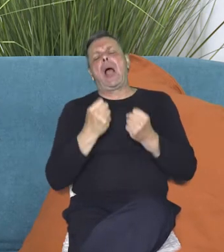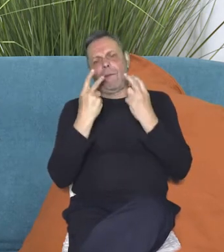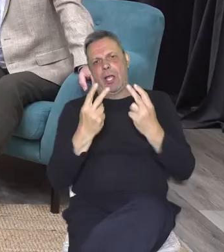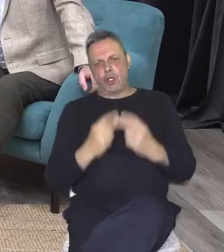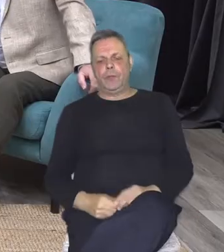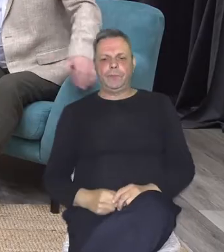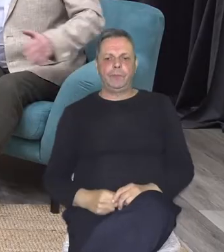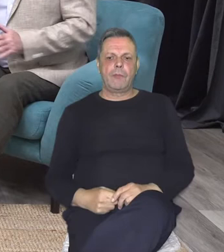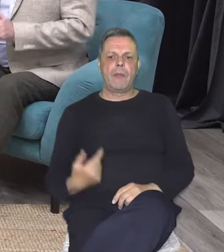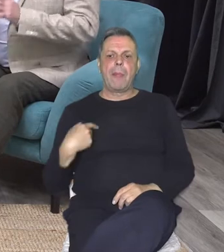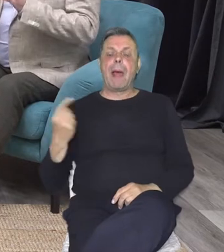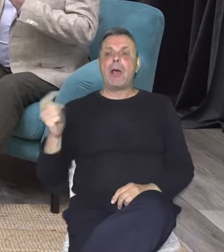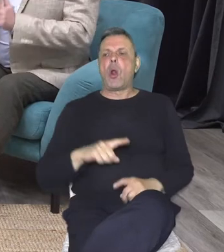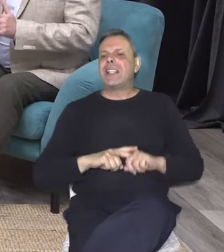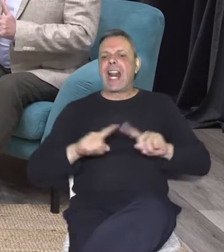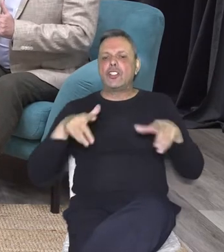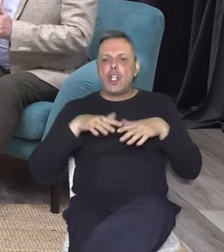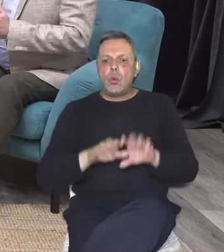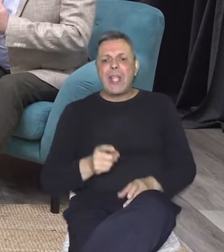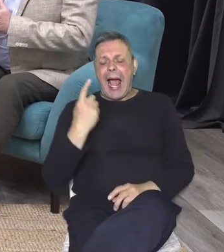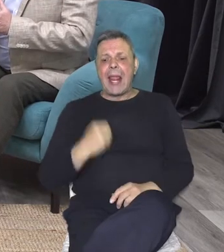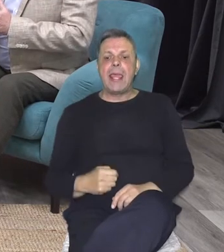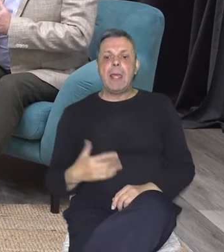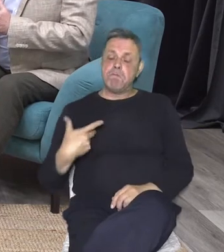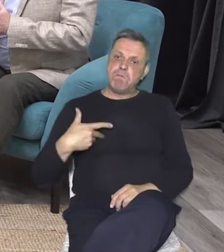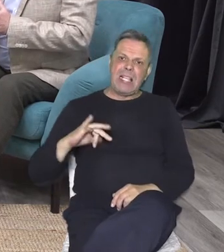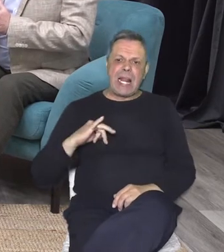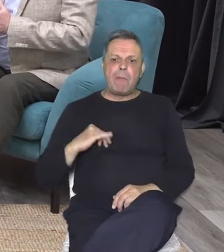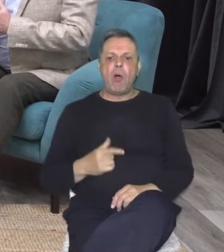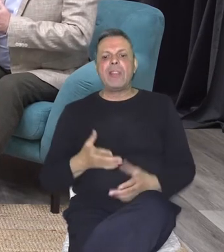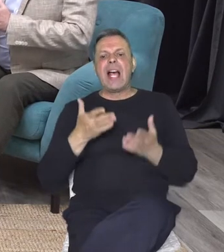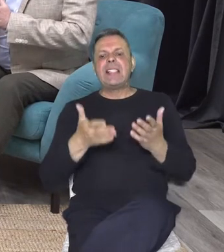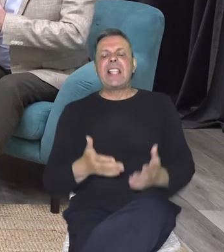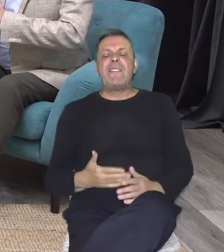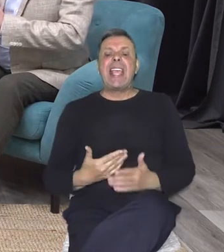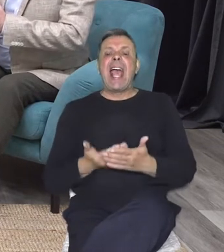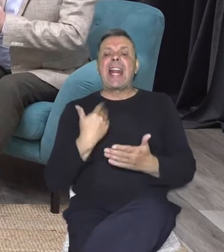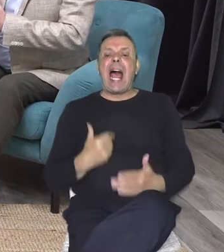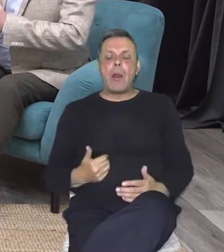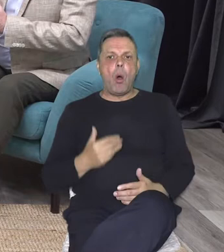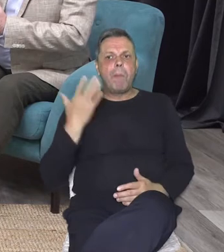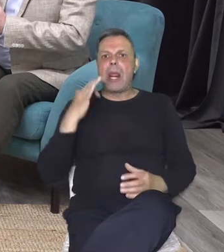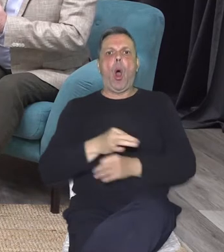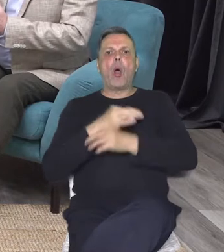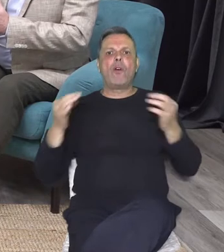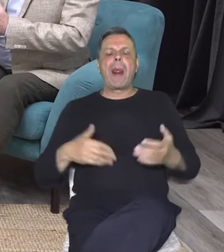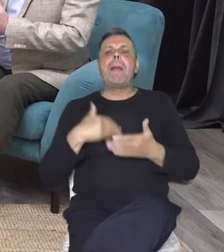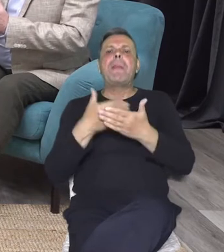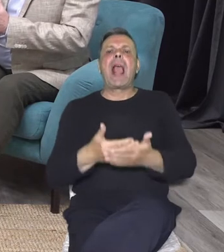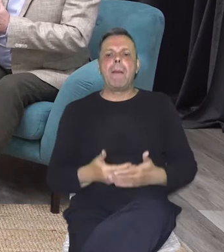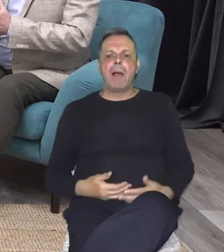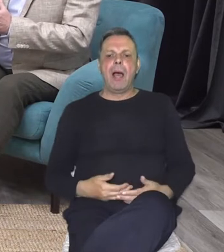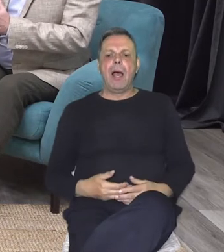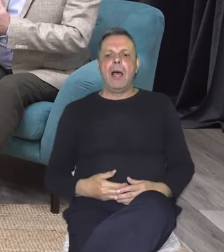važno. Dolaze vam ljudi različiti, ali recimo zanimljivo je da ste vi vrlo rano postali otvoreni i